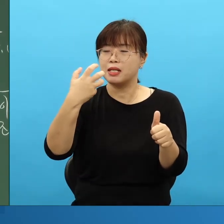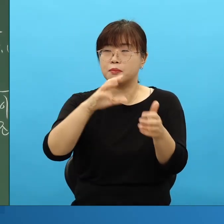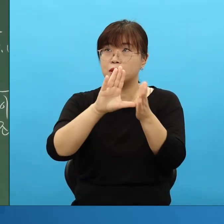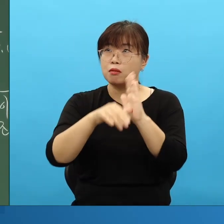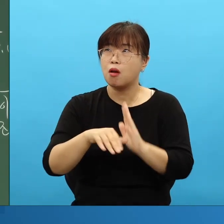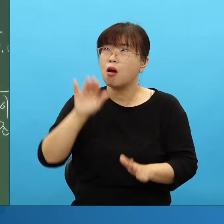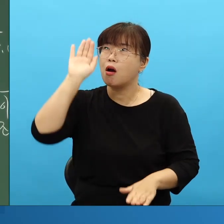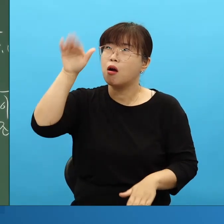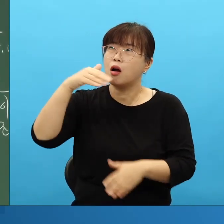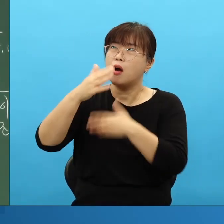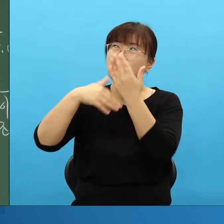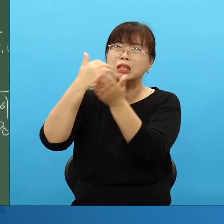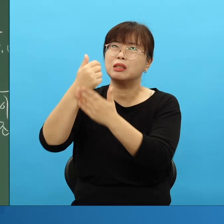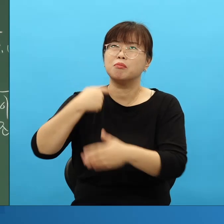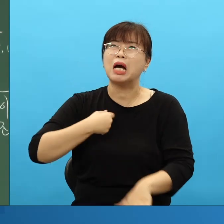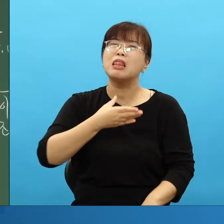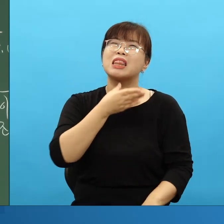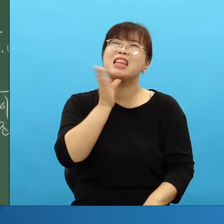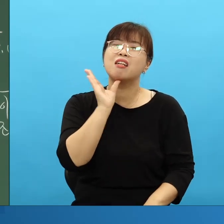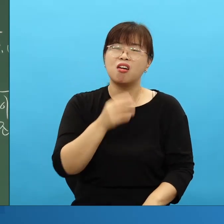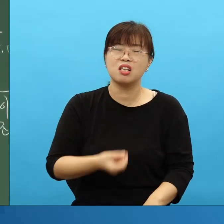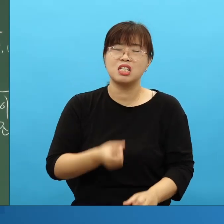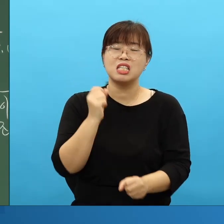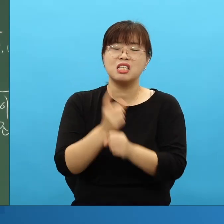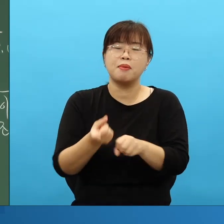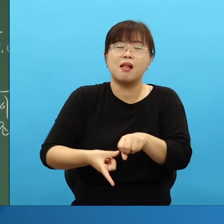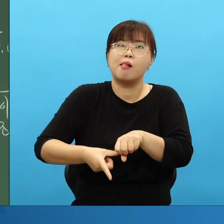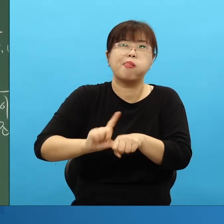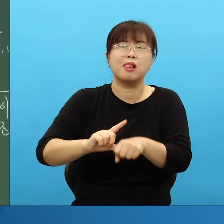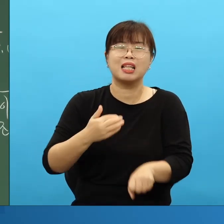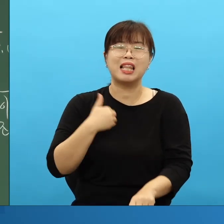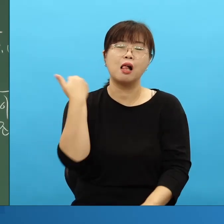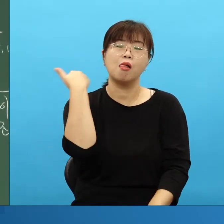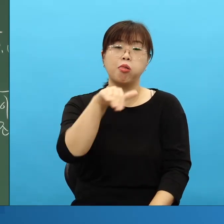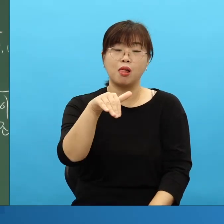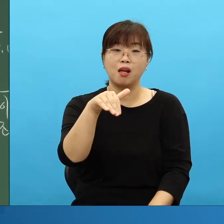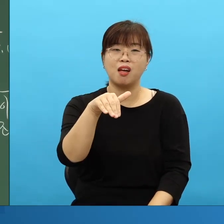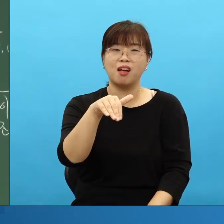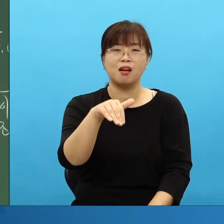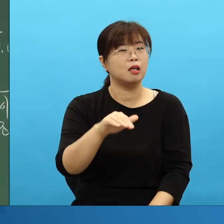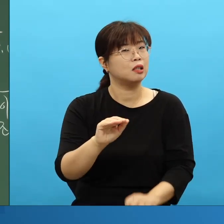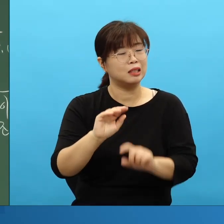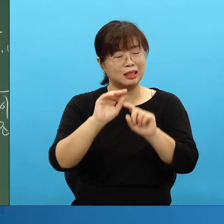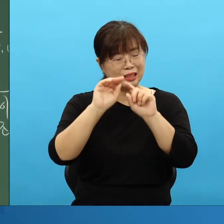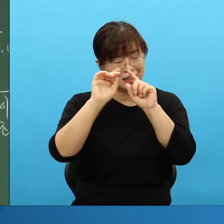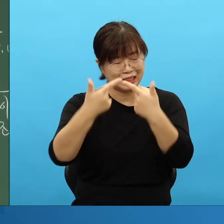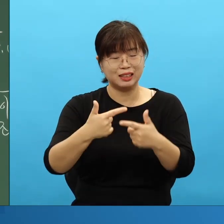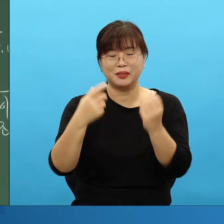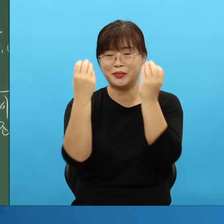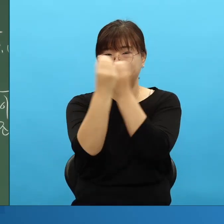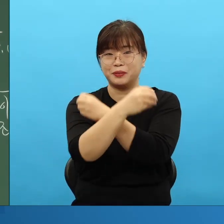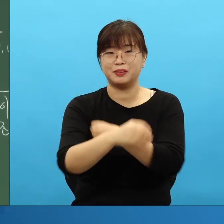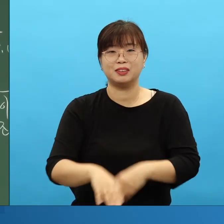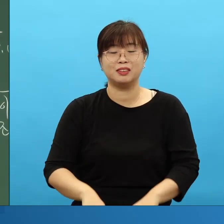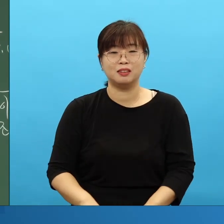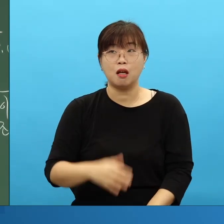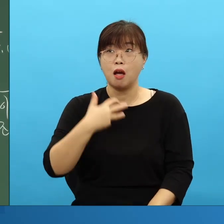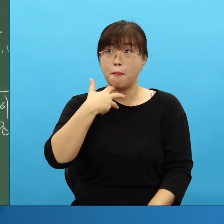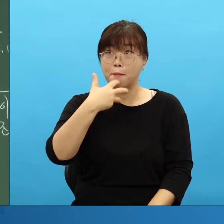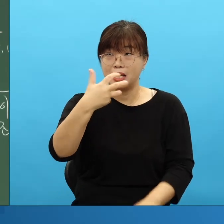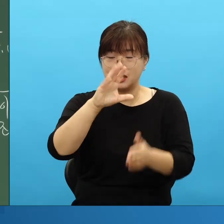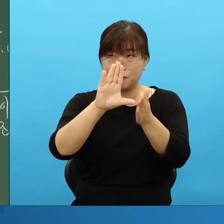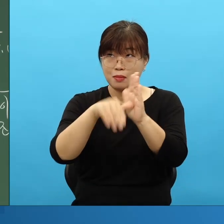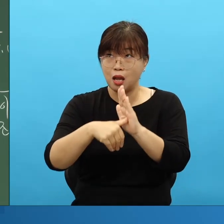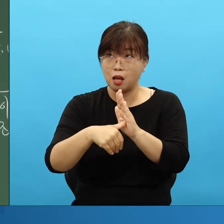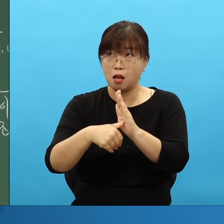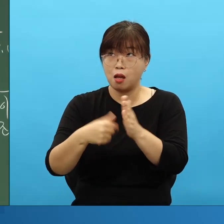excuse. 아닙니다. He said, I can go on no longer, but that was not the case. 80이 되었어요. 깨달았는데 40년 동안에 최고의 응답